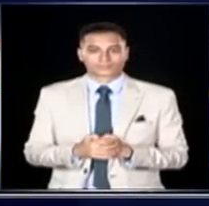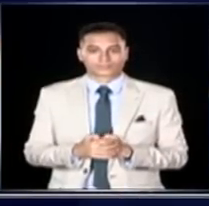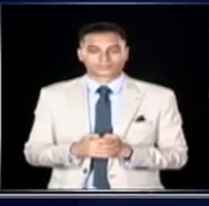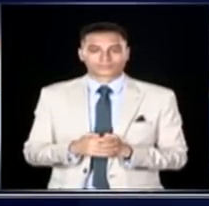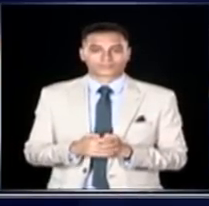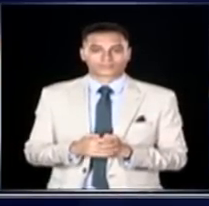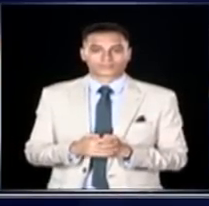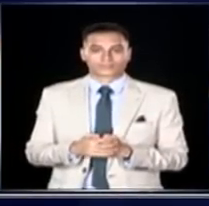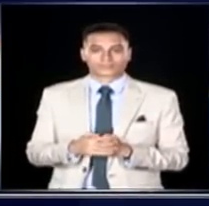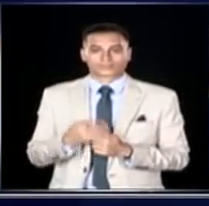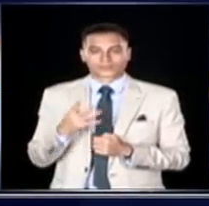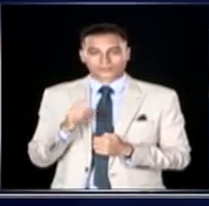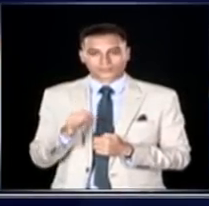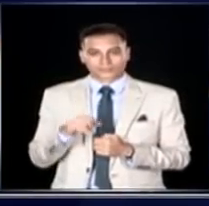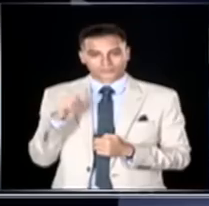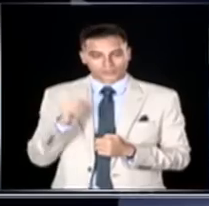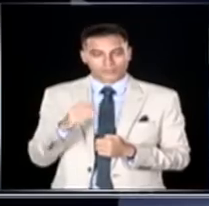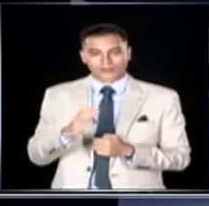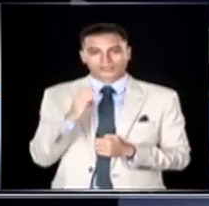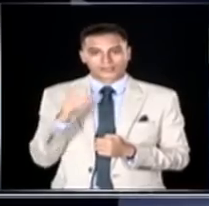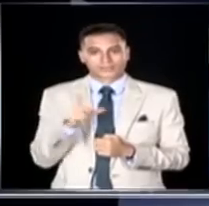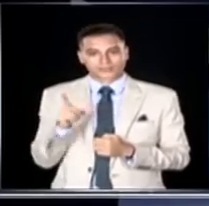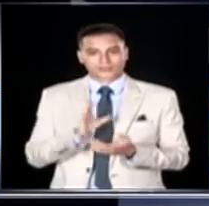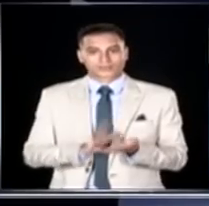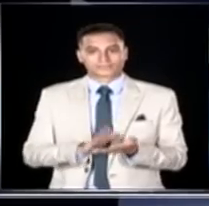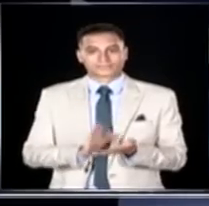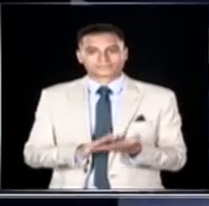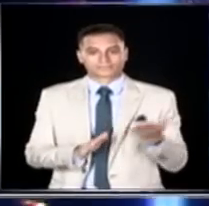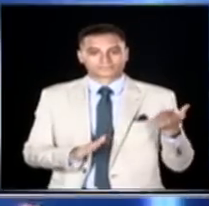محمود خميس 54 طبعا إجابة صحيحة.